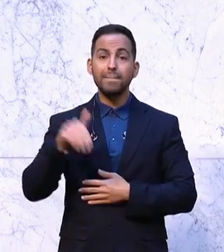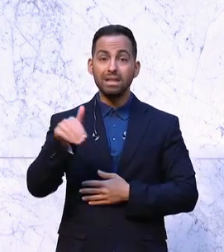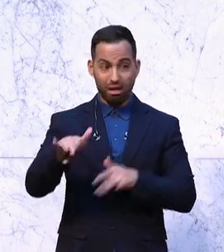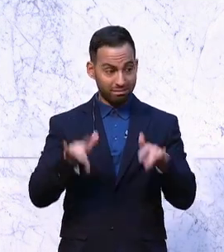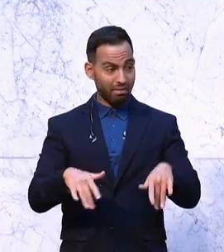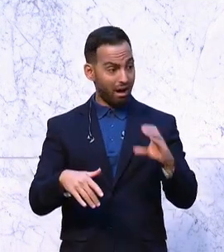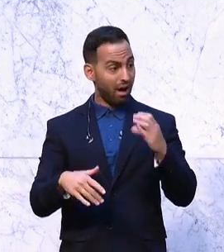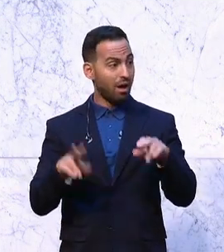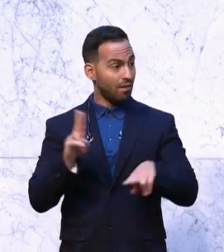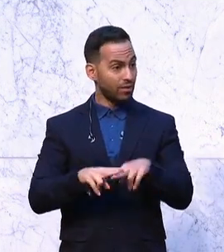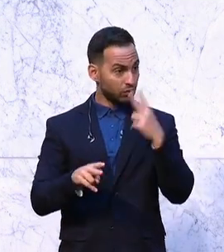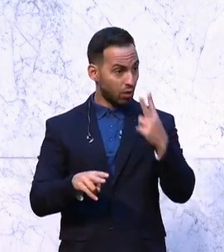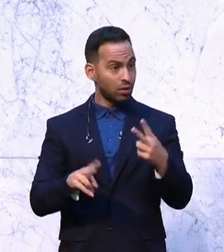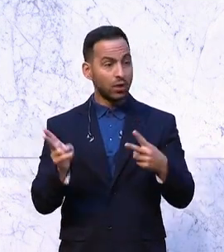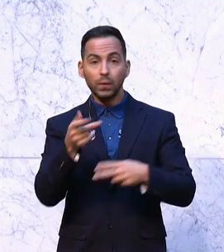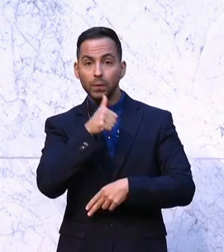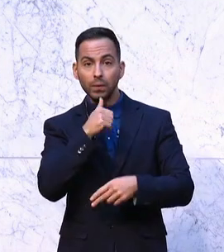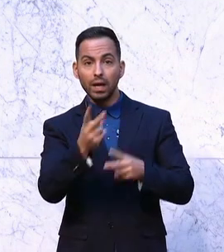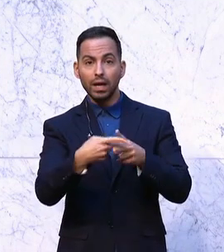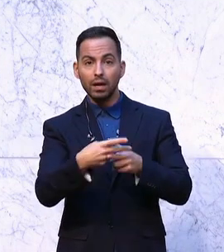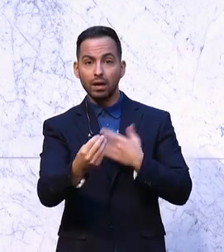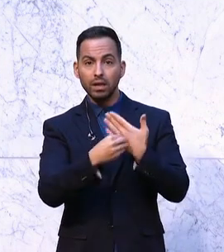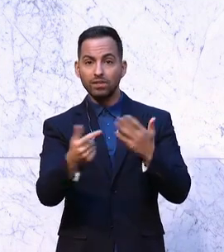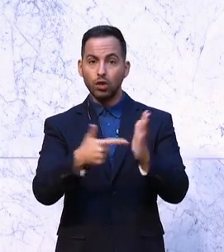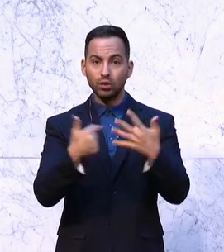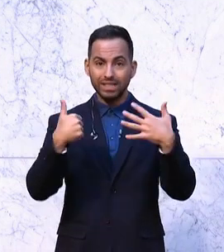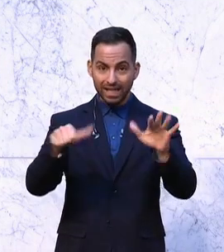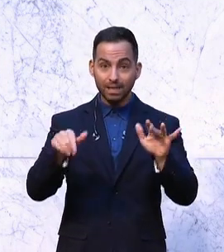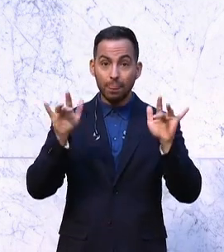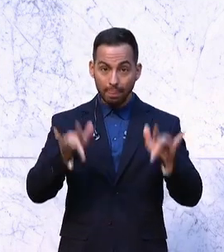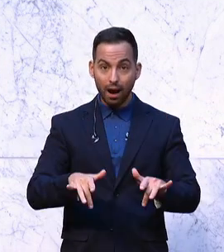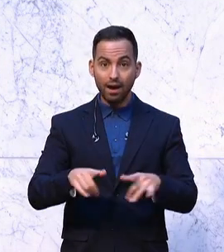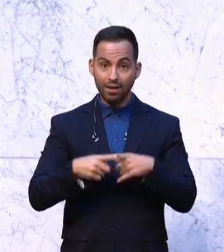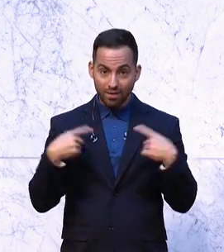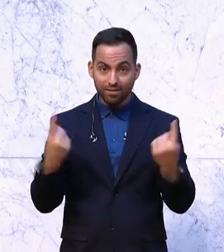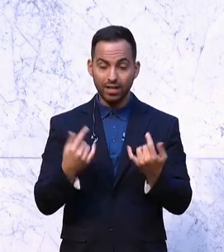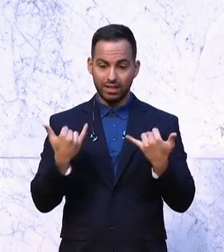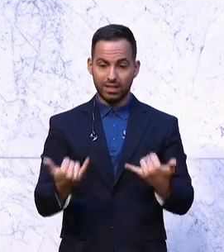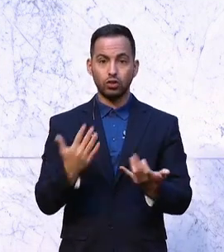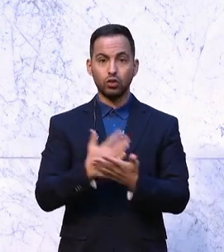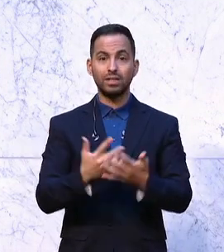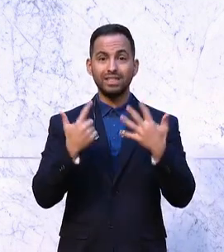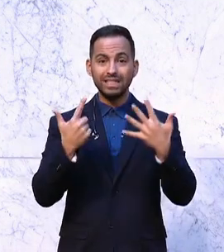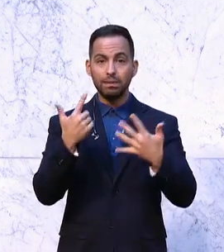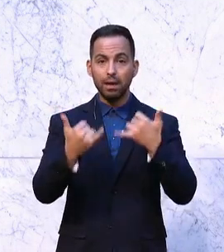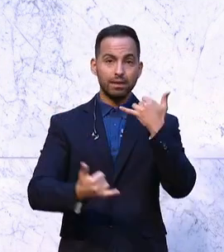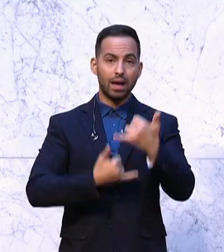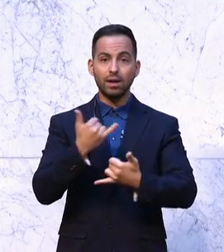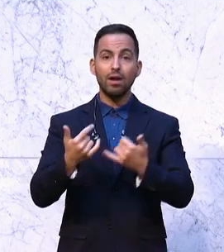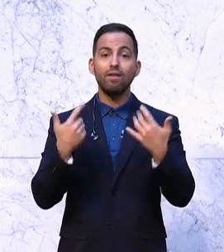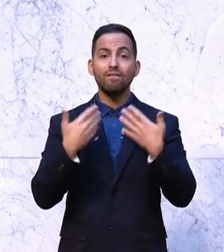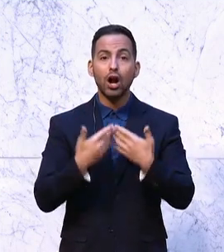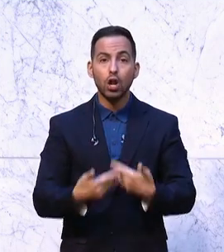gehabt, weil ich höre auch schon Zwischenrufe von den Grünen. 2016, wir haben wirklich mittlerweile 7 Jahre